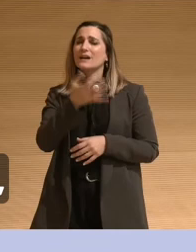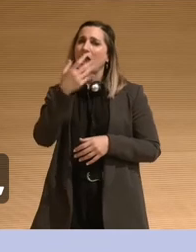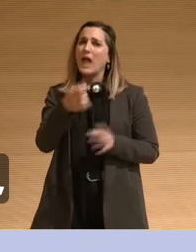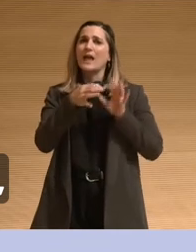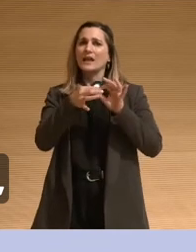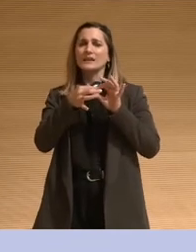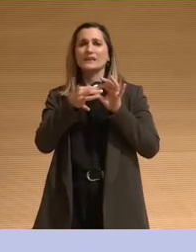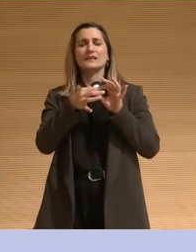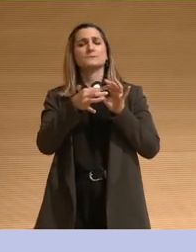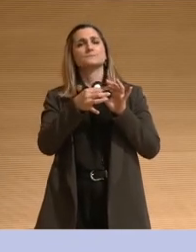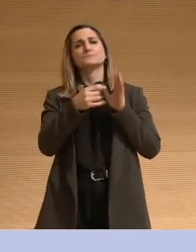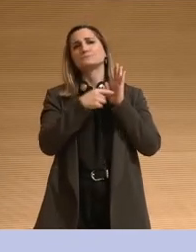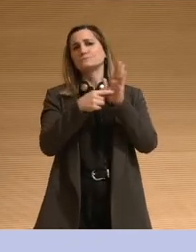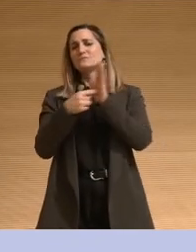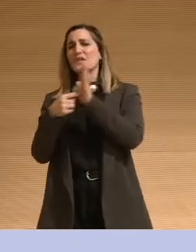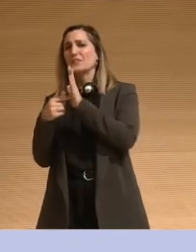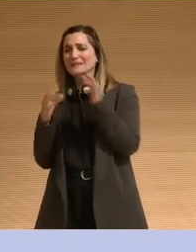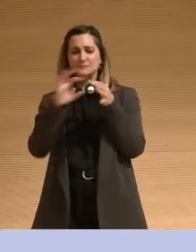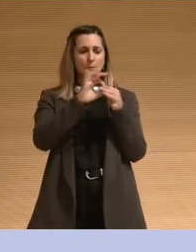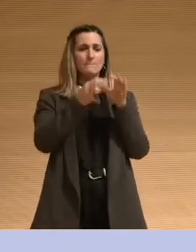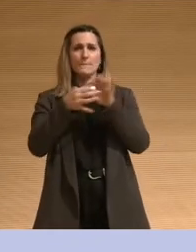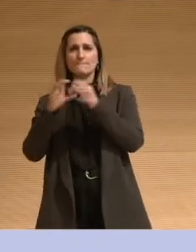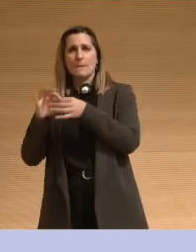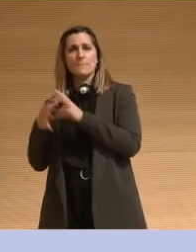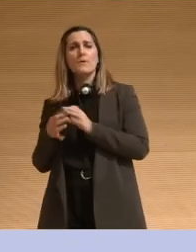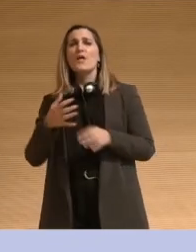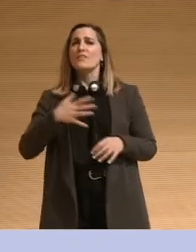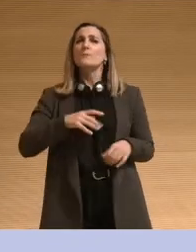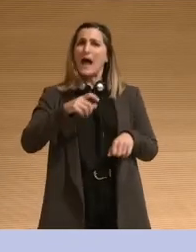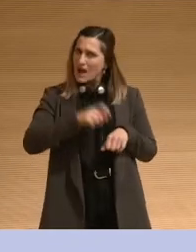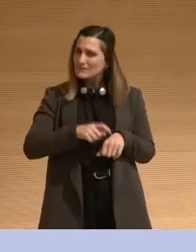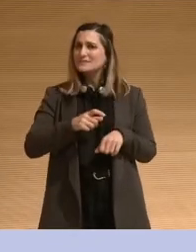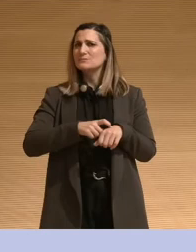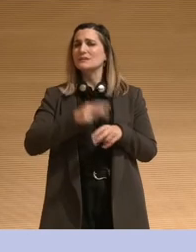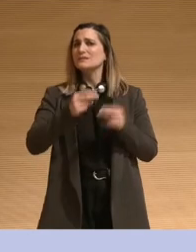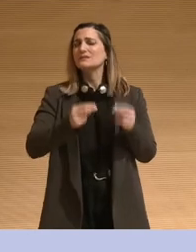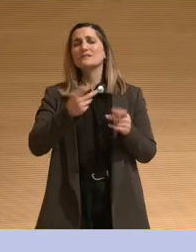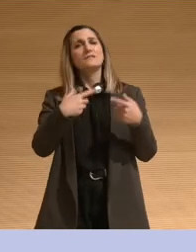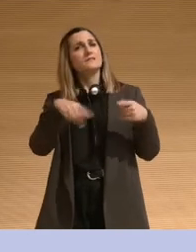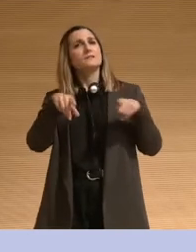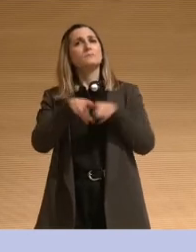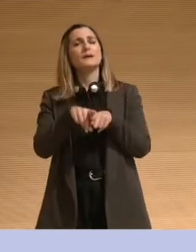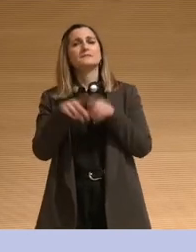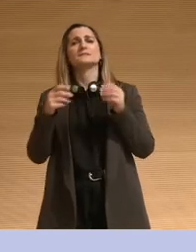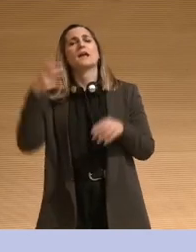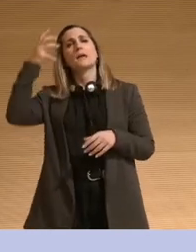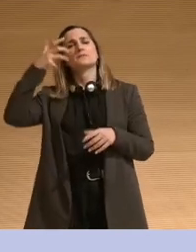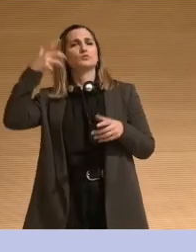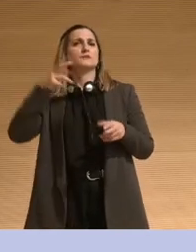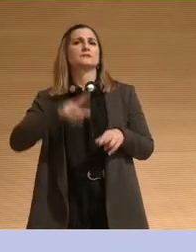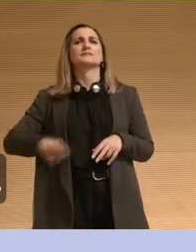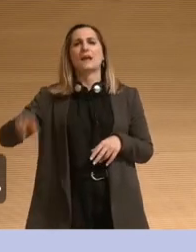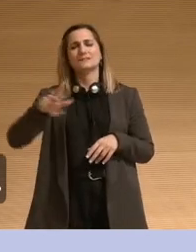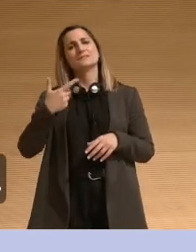συγκεκριμένους δείκτες τους οποίους θέλουμε και μετράμε αυτή τη στιγμή σε συνεργασία με τους επιστημονικούς συνεργάτες μας, που είναι η